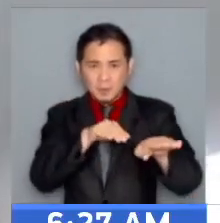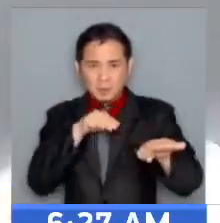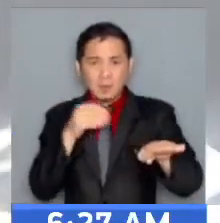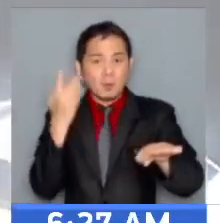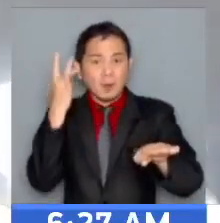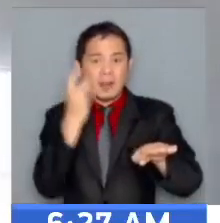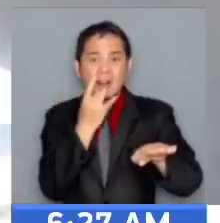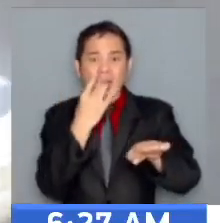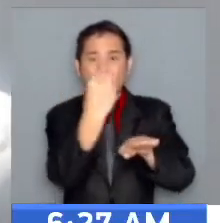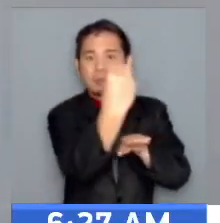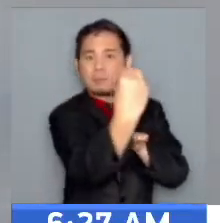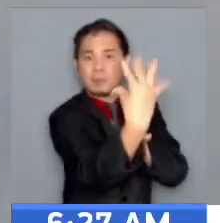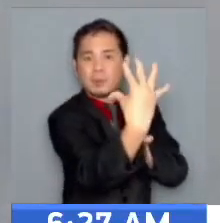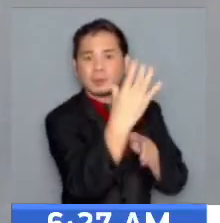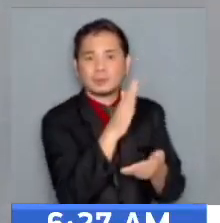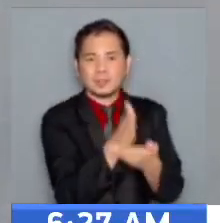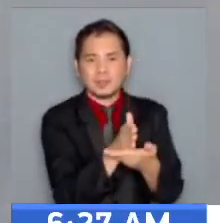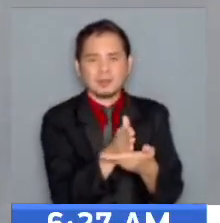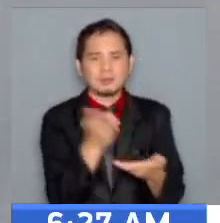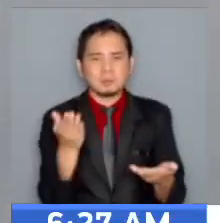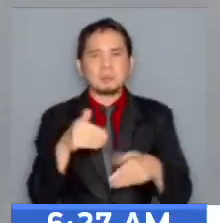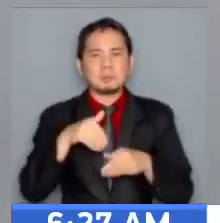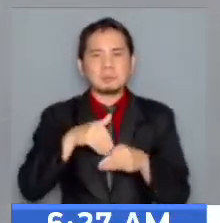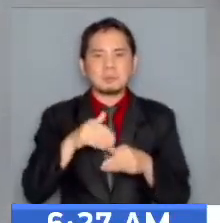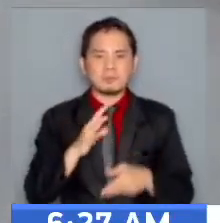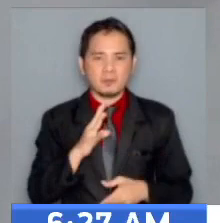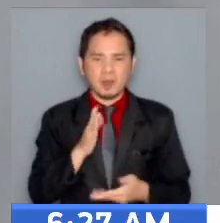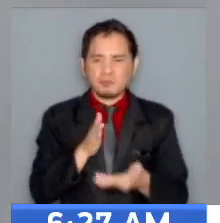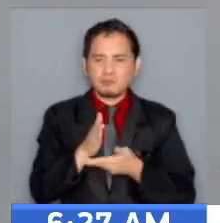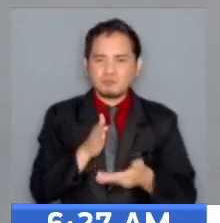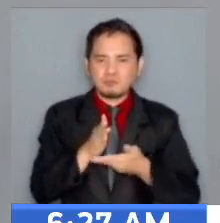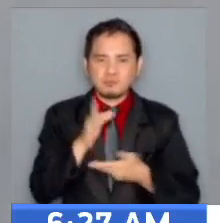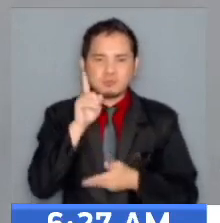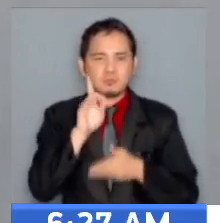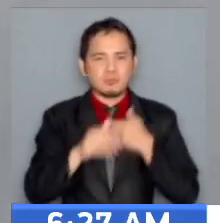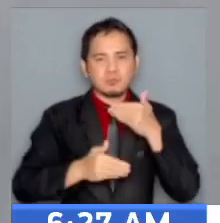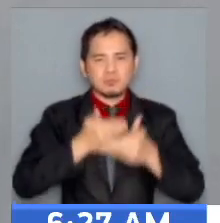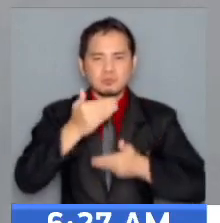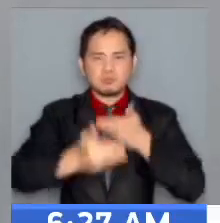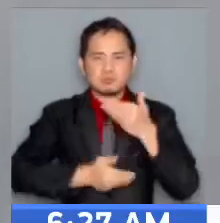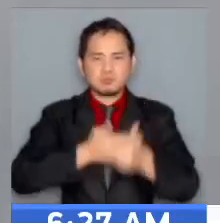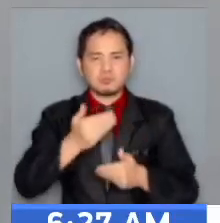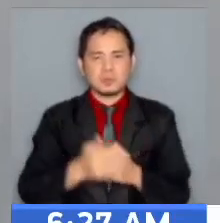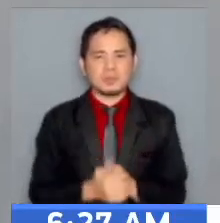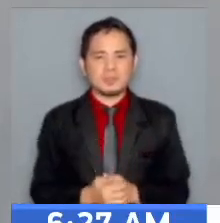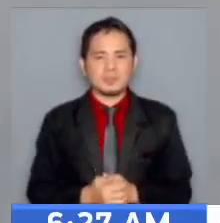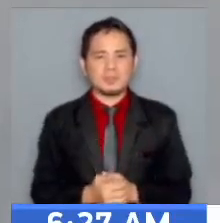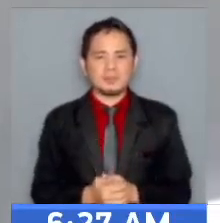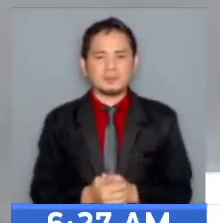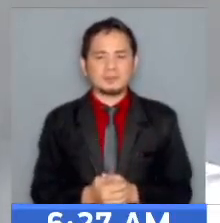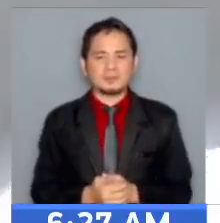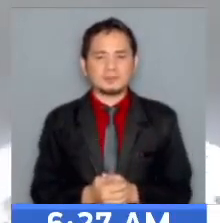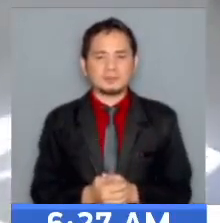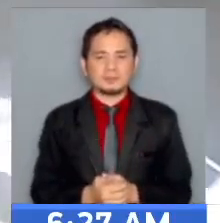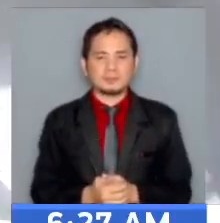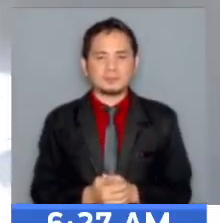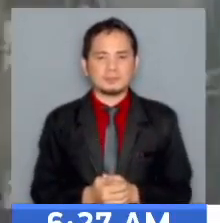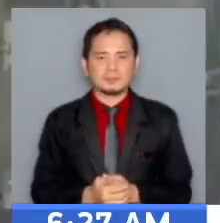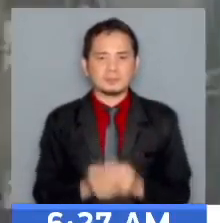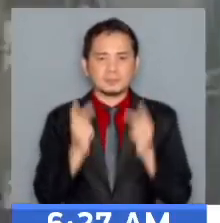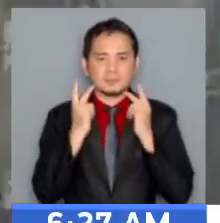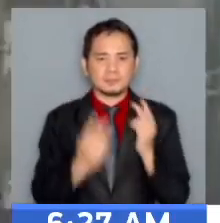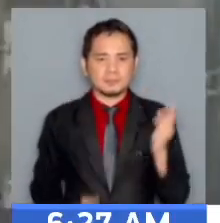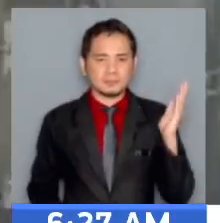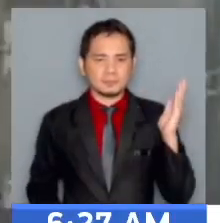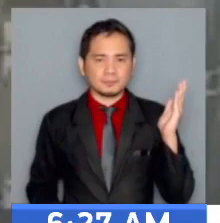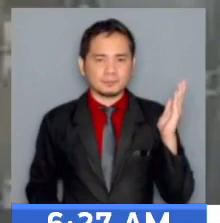at tuloy-tuloy naman ang daloy ng trapiko sa mga oras na ito sa bahagian ng Quezon Avenue.